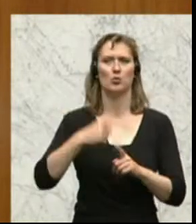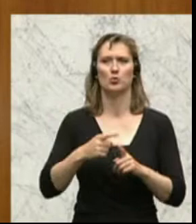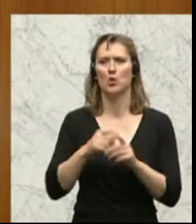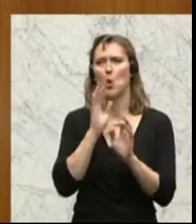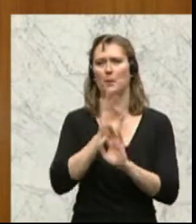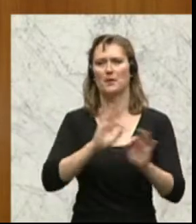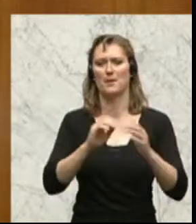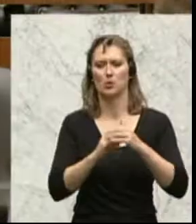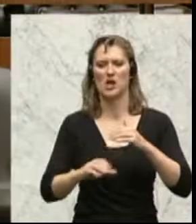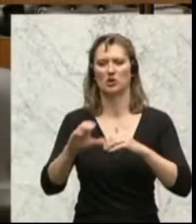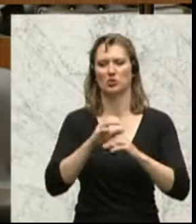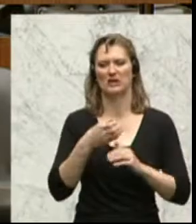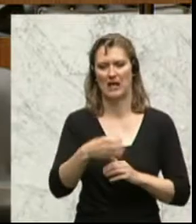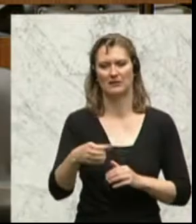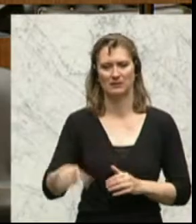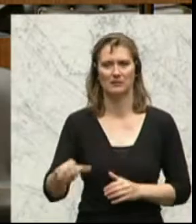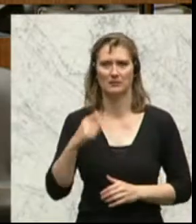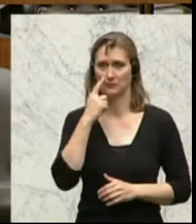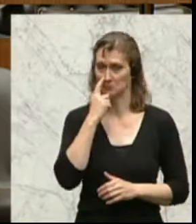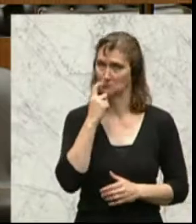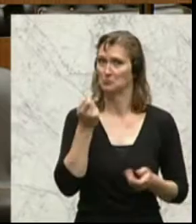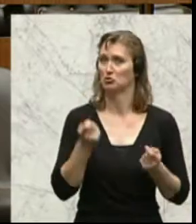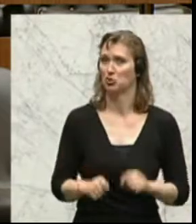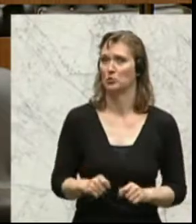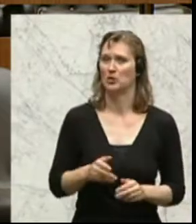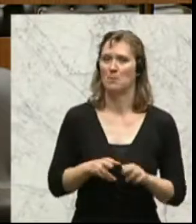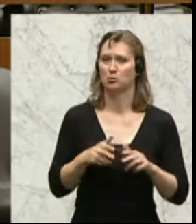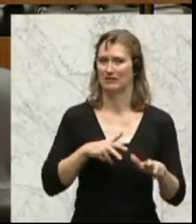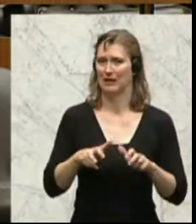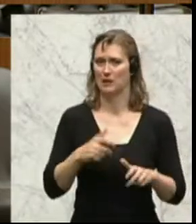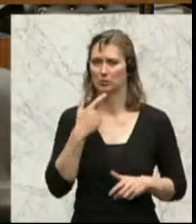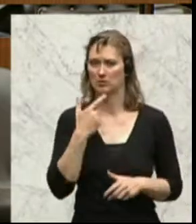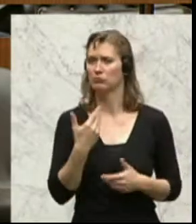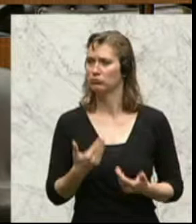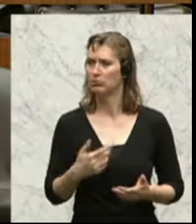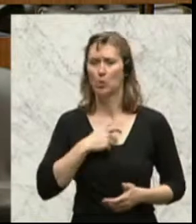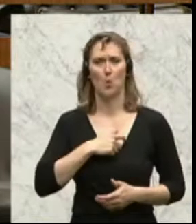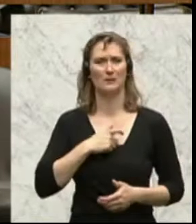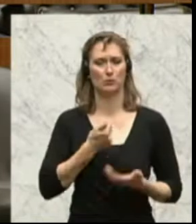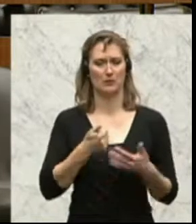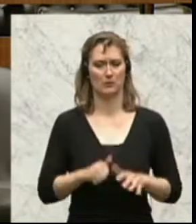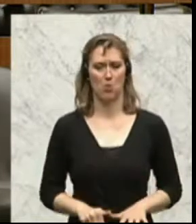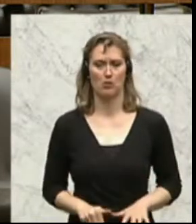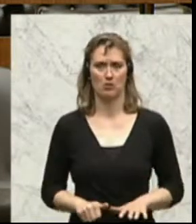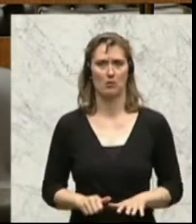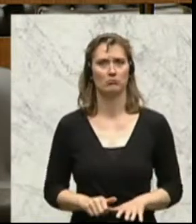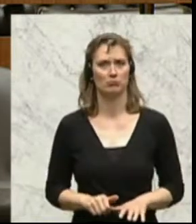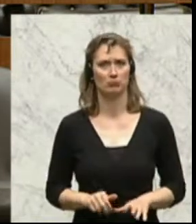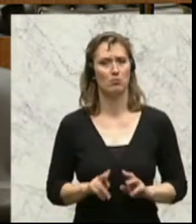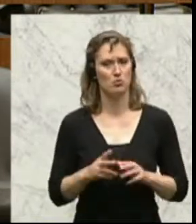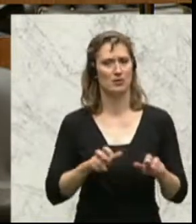beschäftigen. Der Beschluss der Bundesregierung nimmt in Aussicht, dass die Kommission innerhalb von 6 Monaten der Bundesregierung